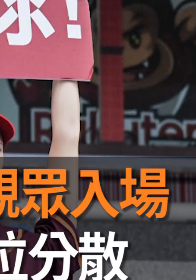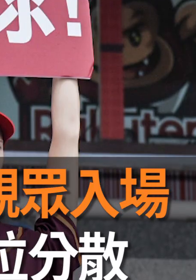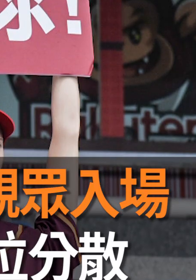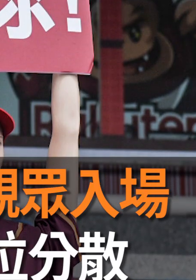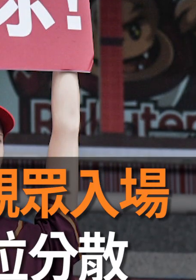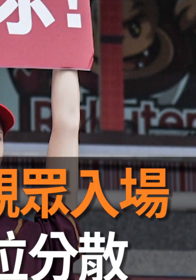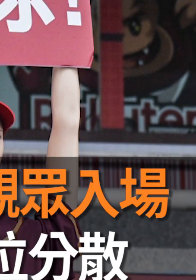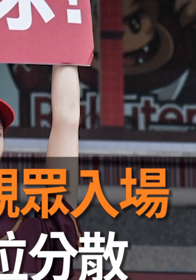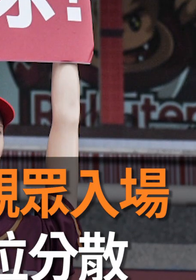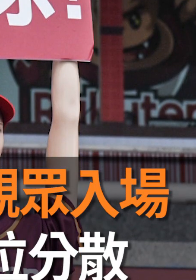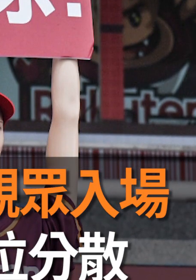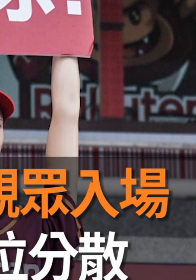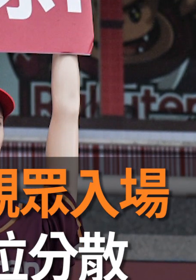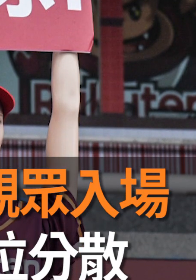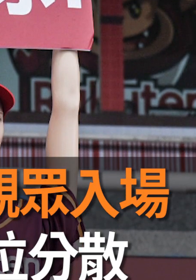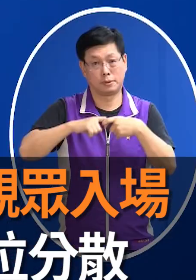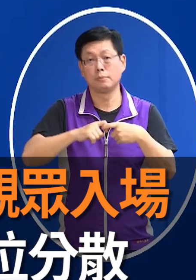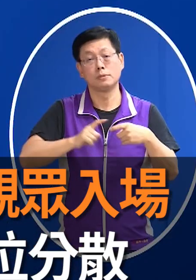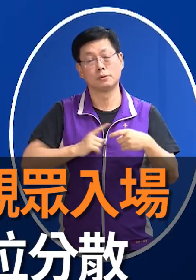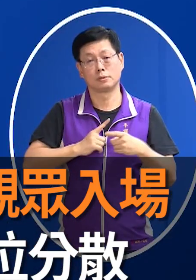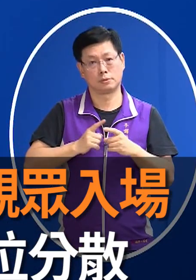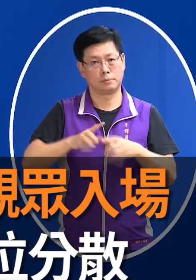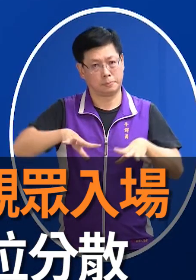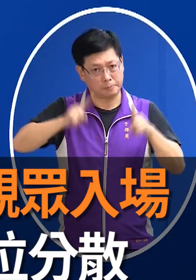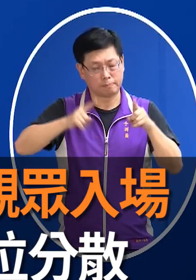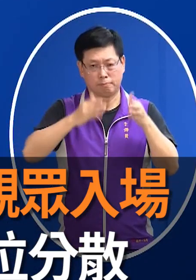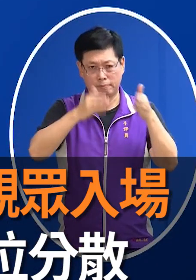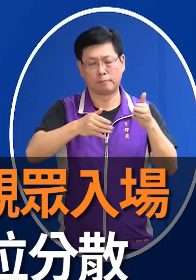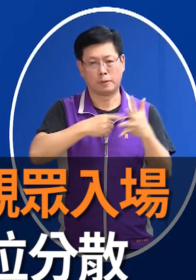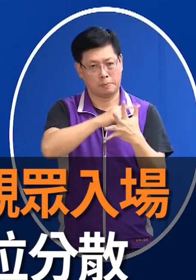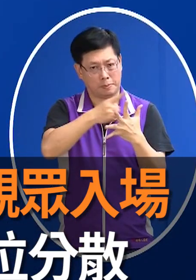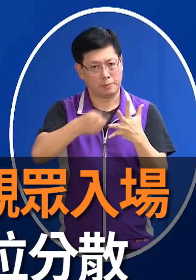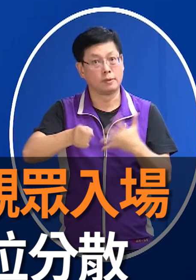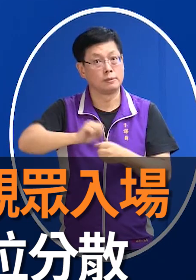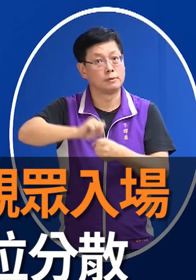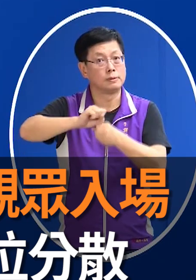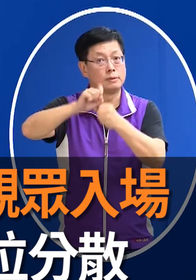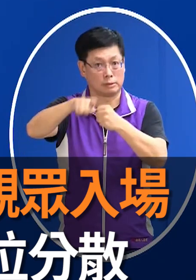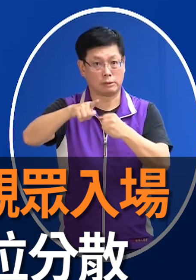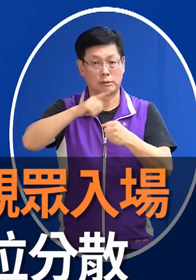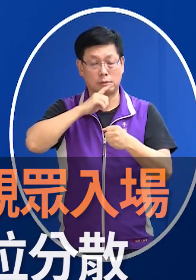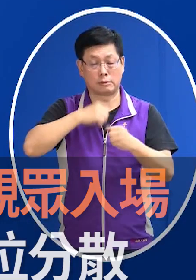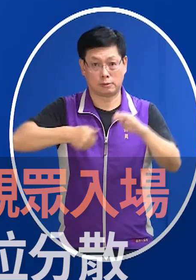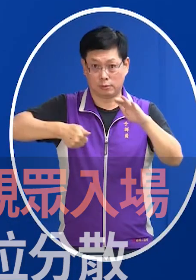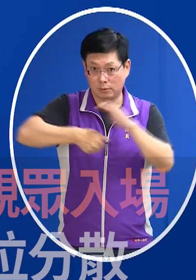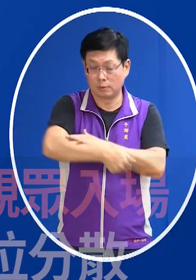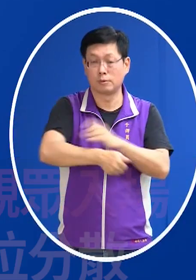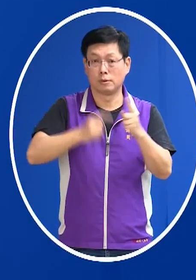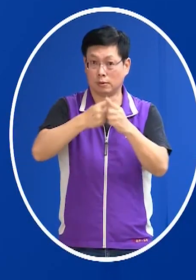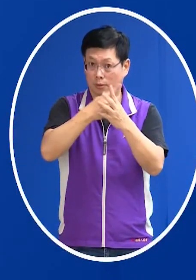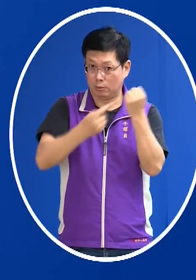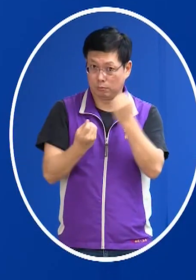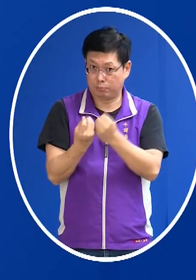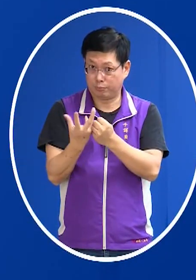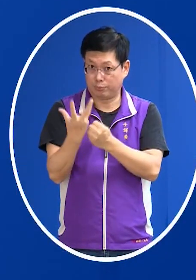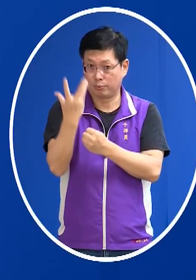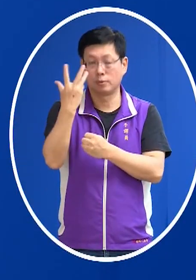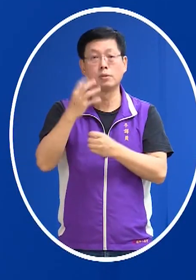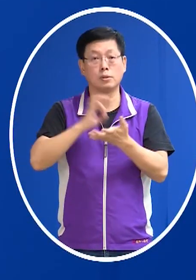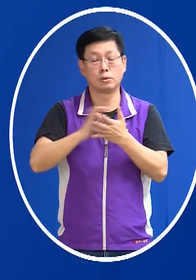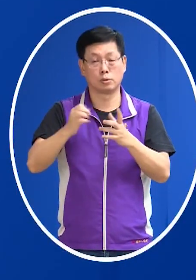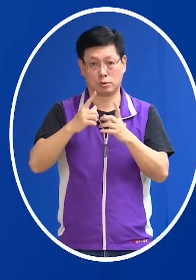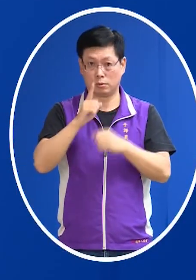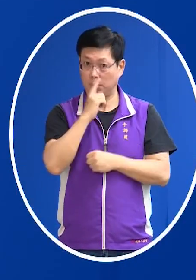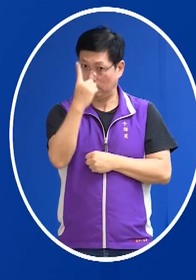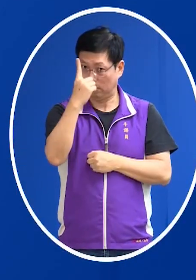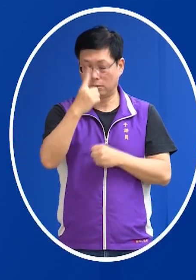目前职棒联盟大概初步先以逐步来增加这个入场的人数，那用统一出入